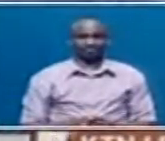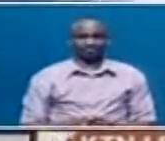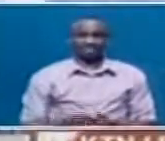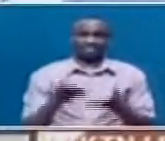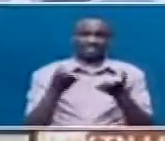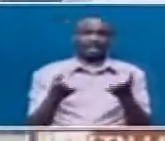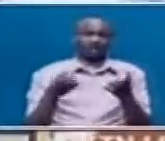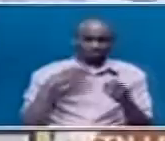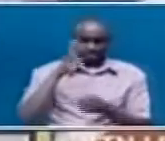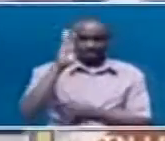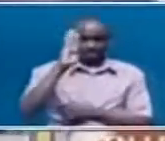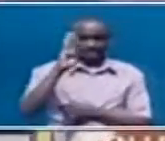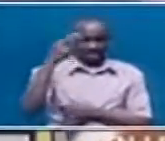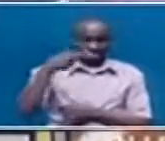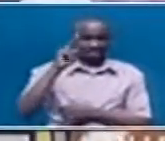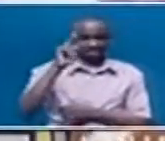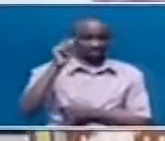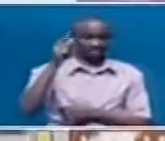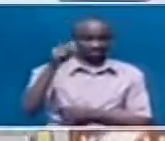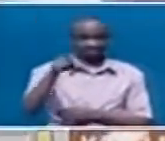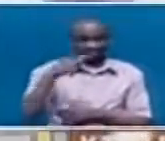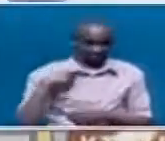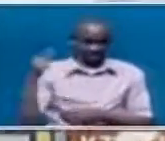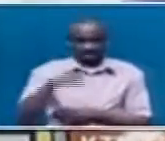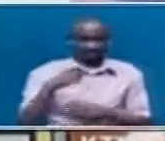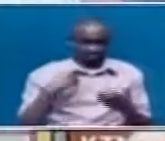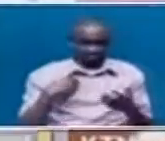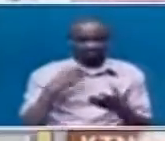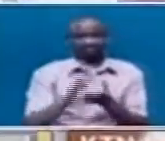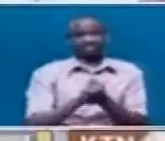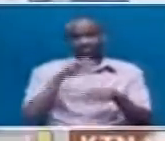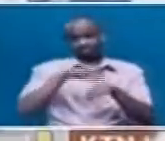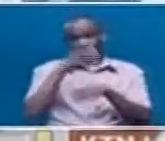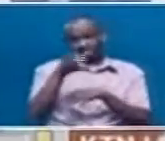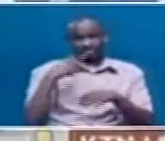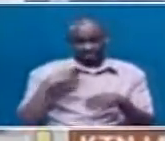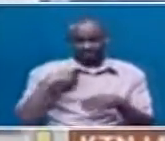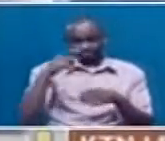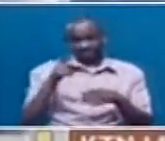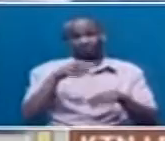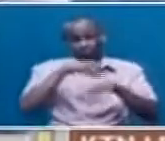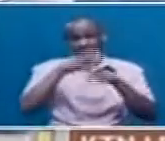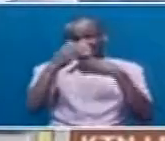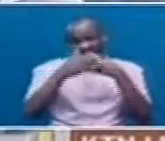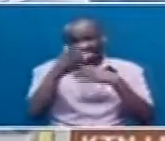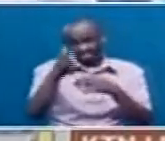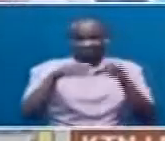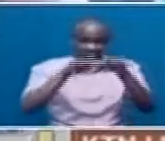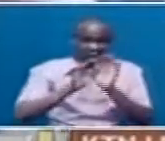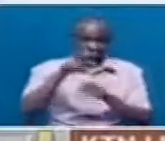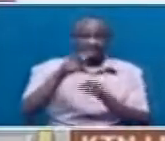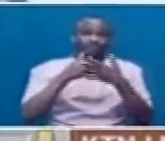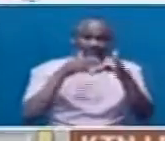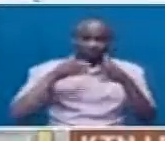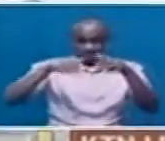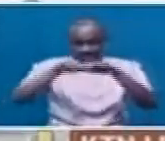Marehemu Shahid Bhatt aliletwa katika maziara ya Kuchi Sunni Jamaat alikoswaliwa kwenye msikiti uliopo makaburini kabla ya